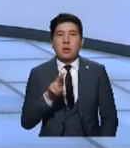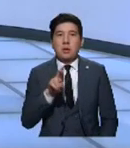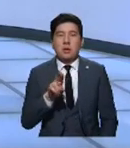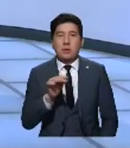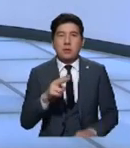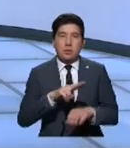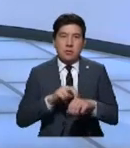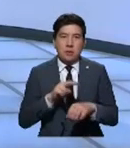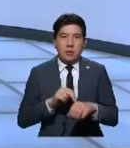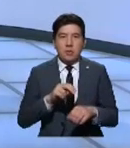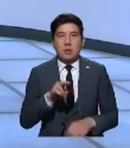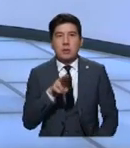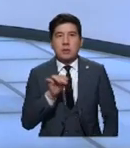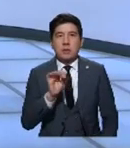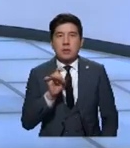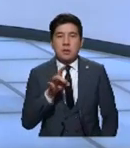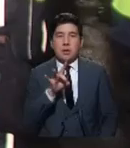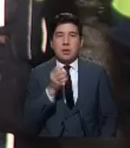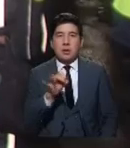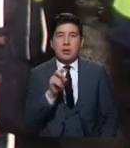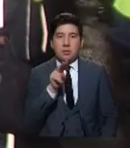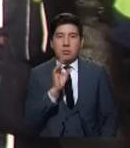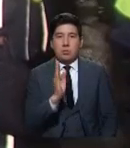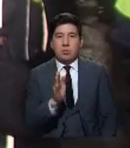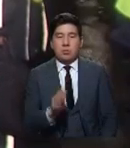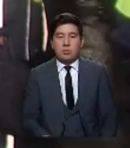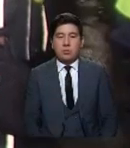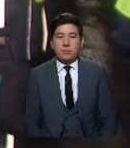полиция департаменті рейд өткізеді.